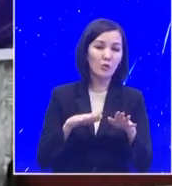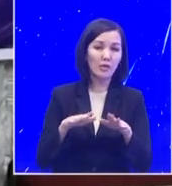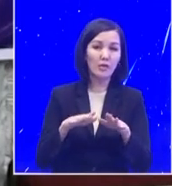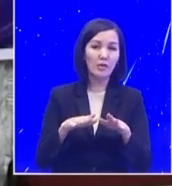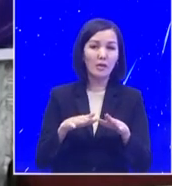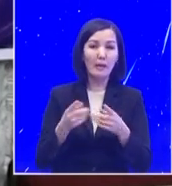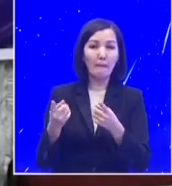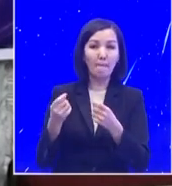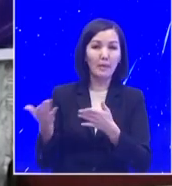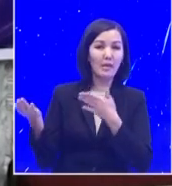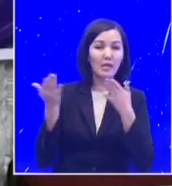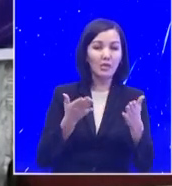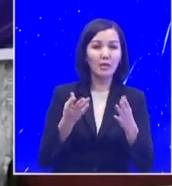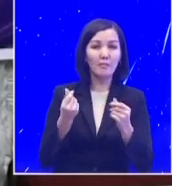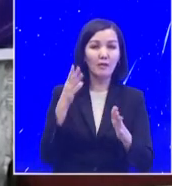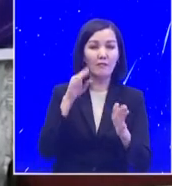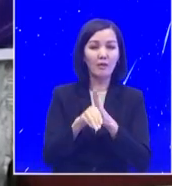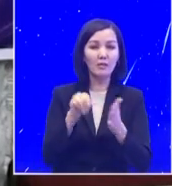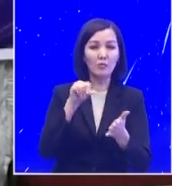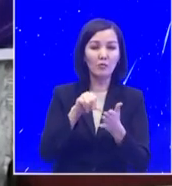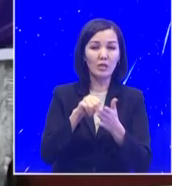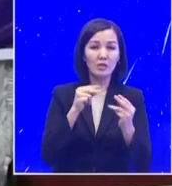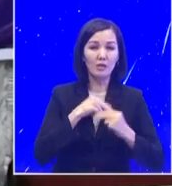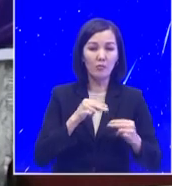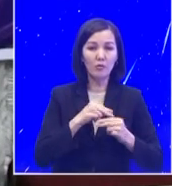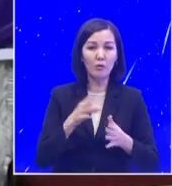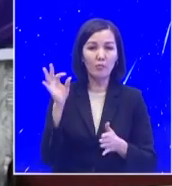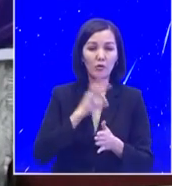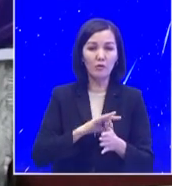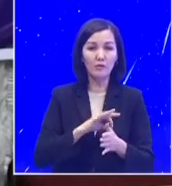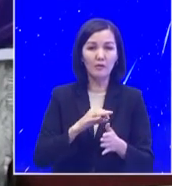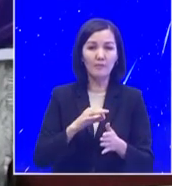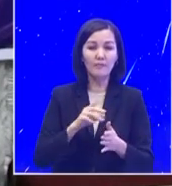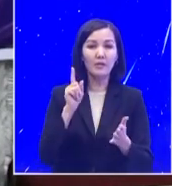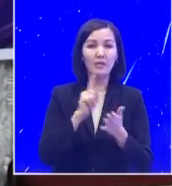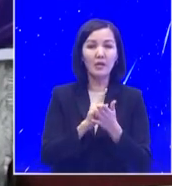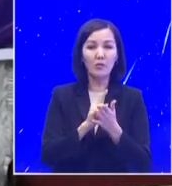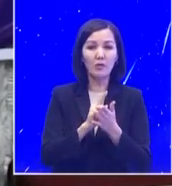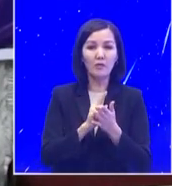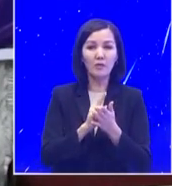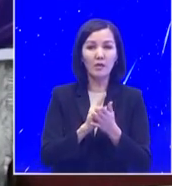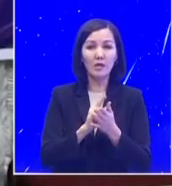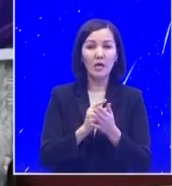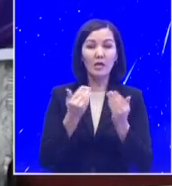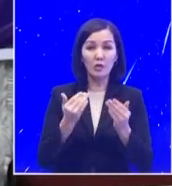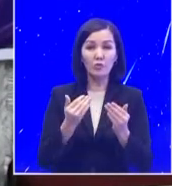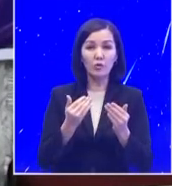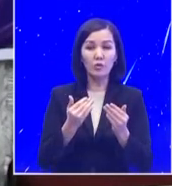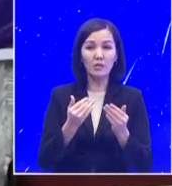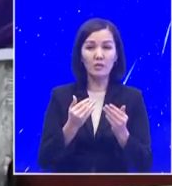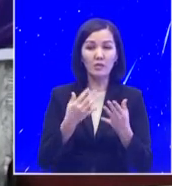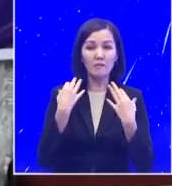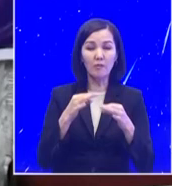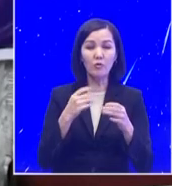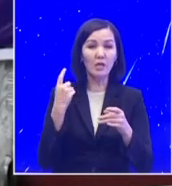мы приглашаем инвесторов всех принять участие в работе, пользоваться теми налоговыми преференциями, которые предлагает свободная